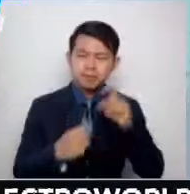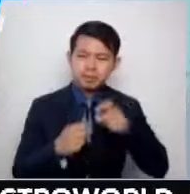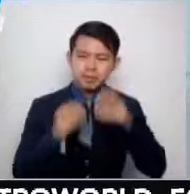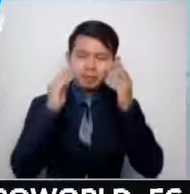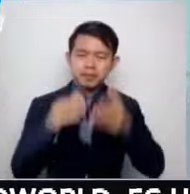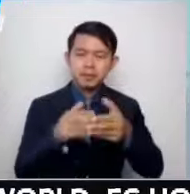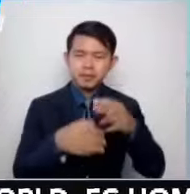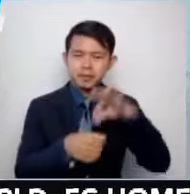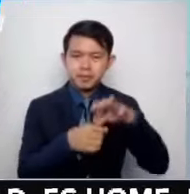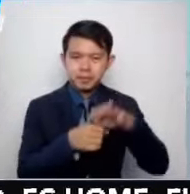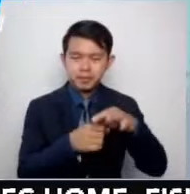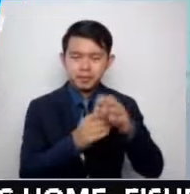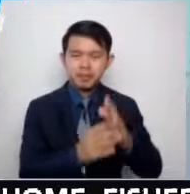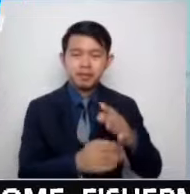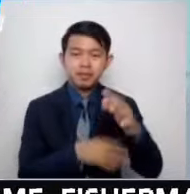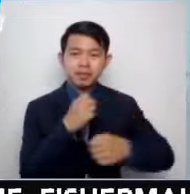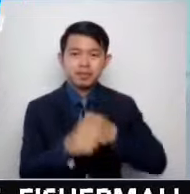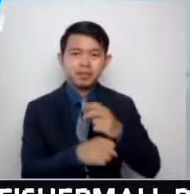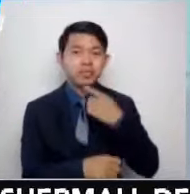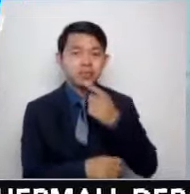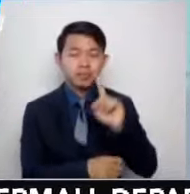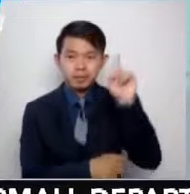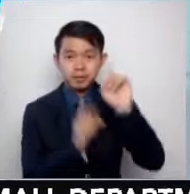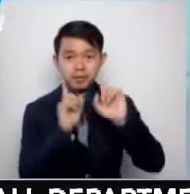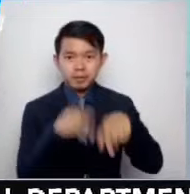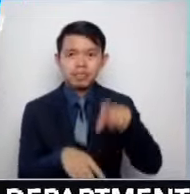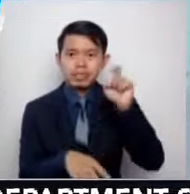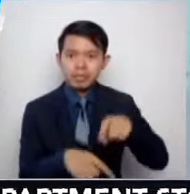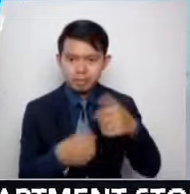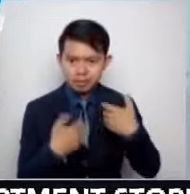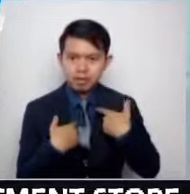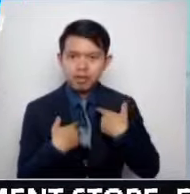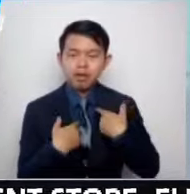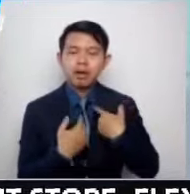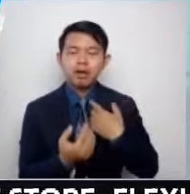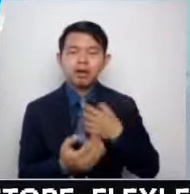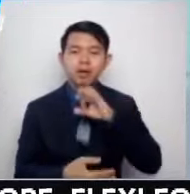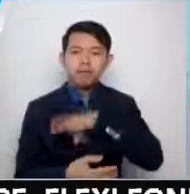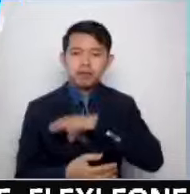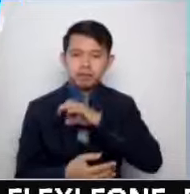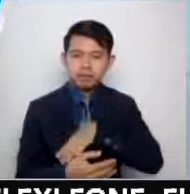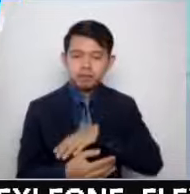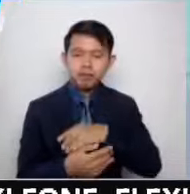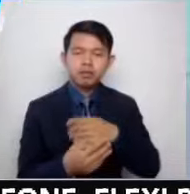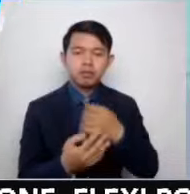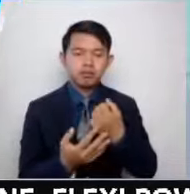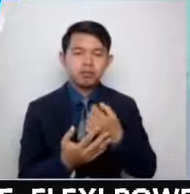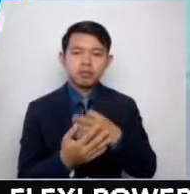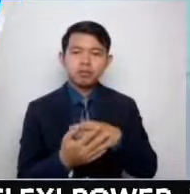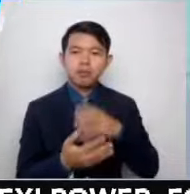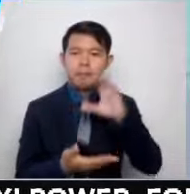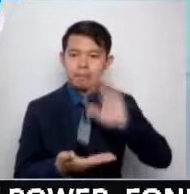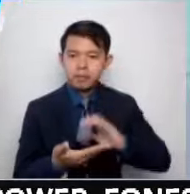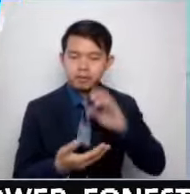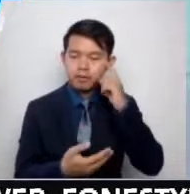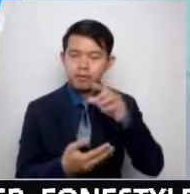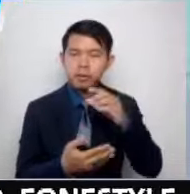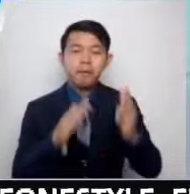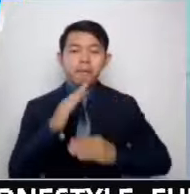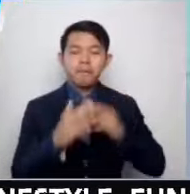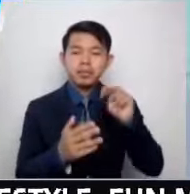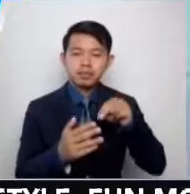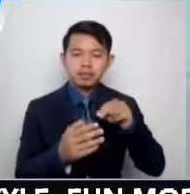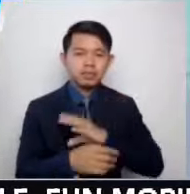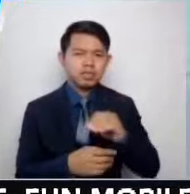Ralph John Mijares, dapat may subsidiya para sa basic needs. Bawasan din daw ang sweldo ng mga masyadong mataas ang sahod